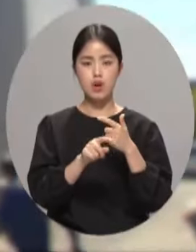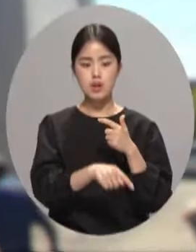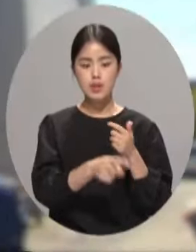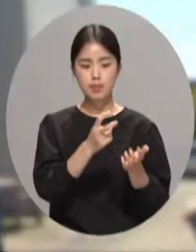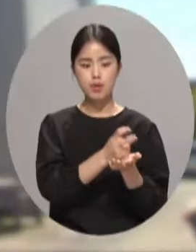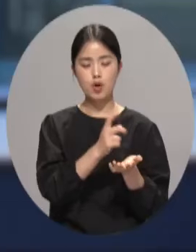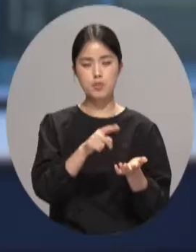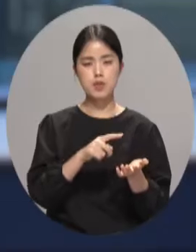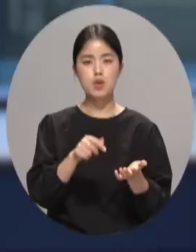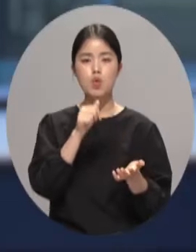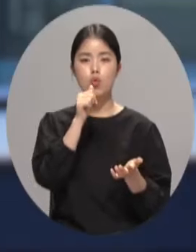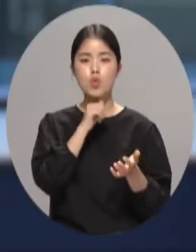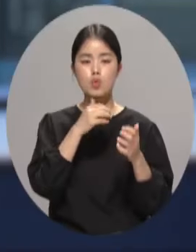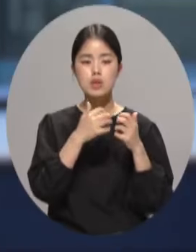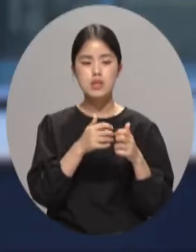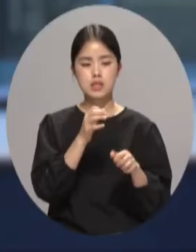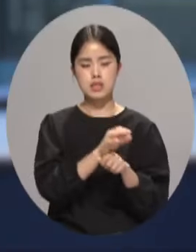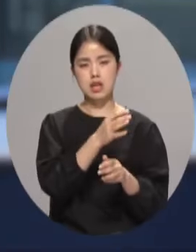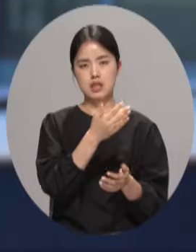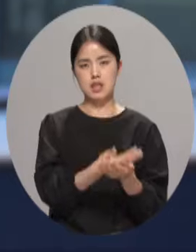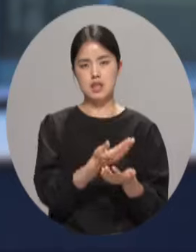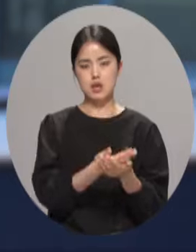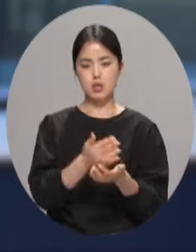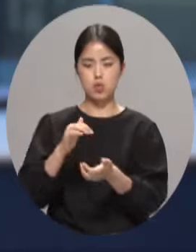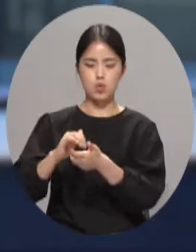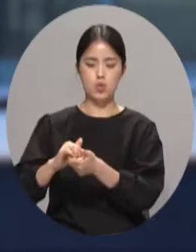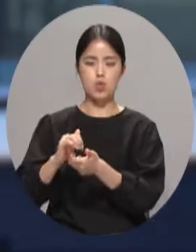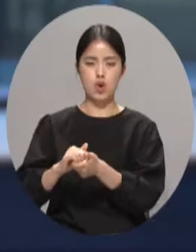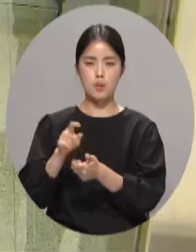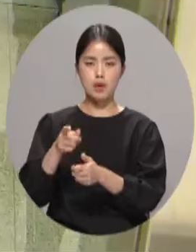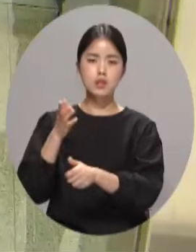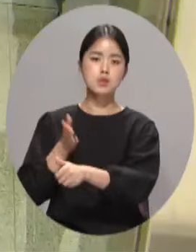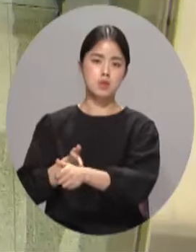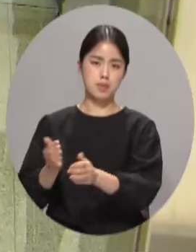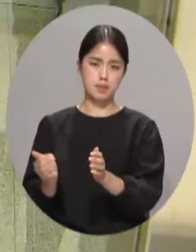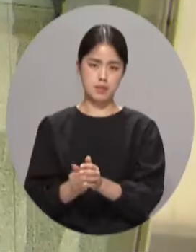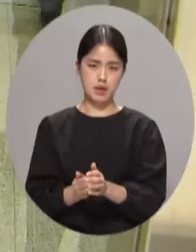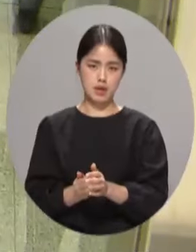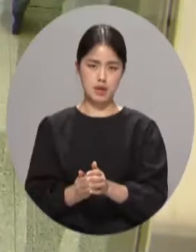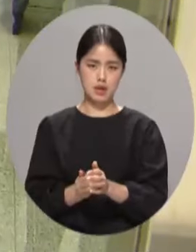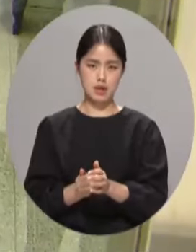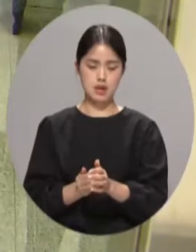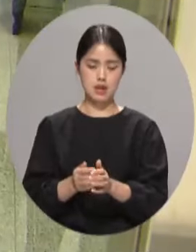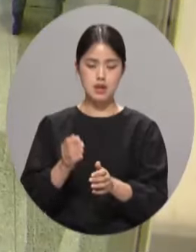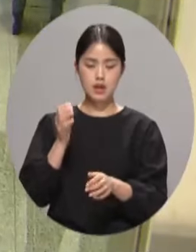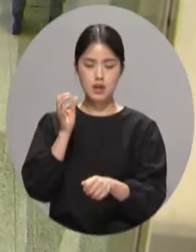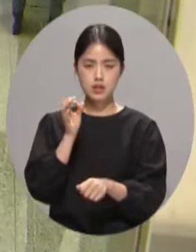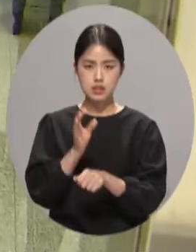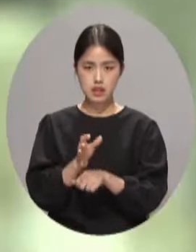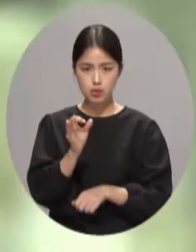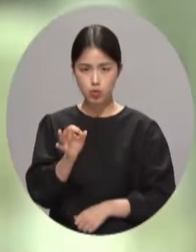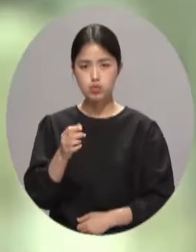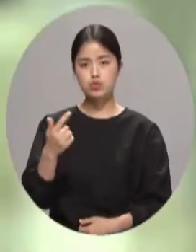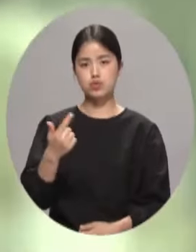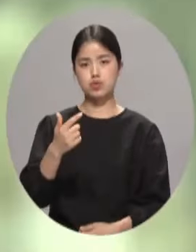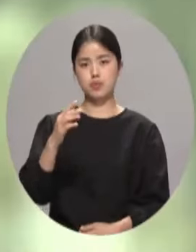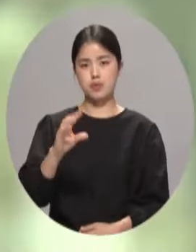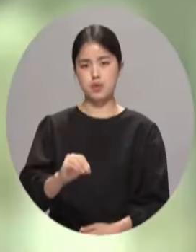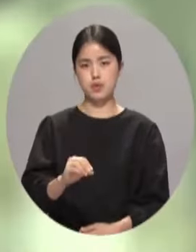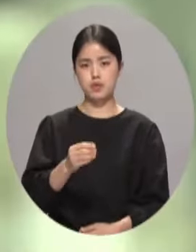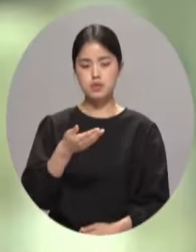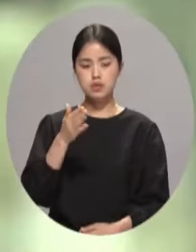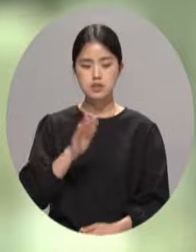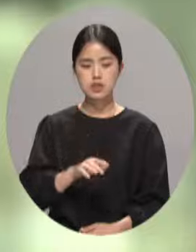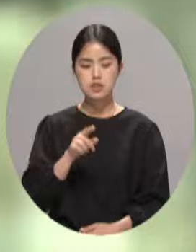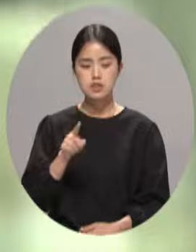농업법인은 콩파종기를 구매해달라고 지역농협에 의뢰합니다. 구매대금은 6천여만 원. 그런데